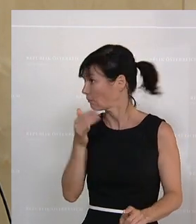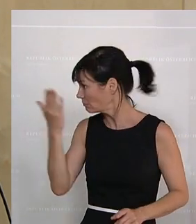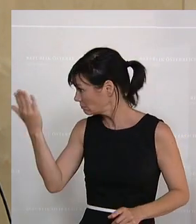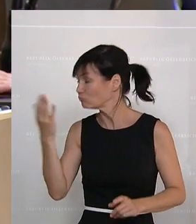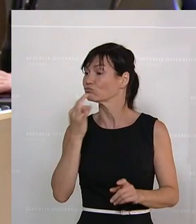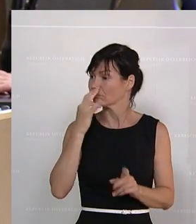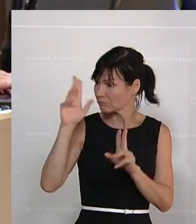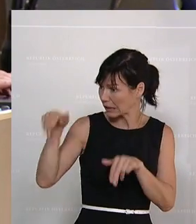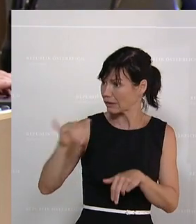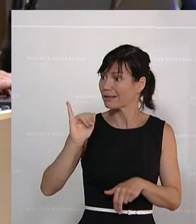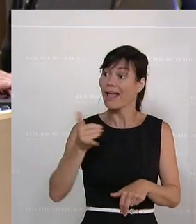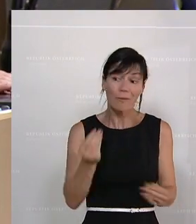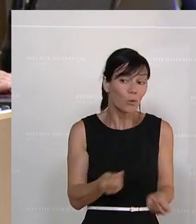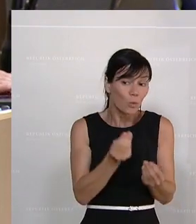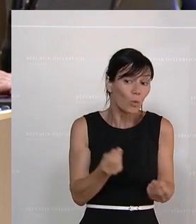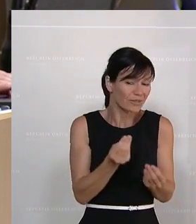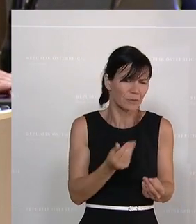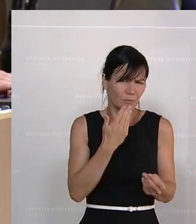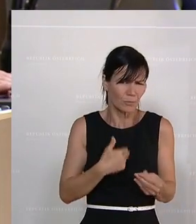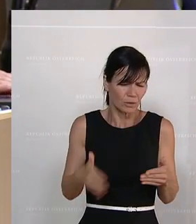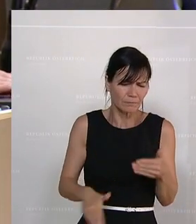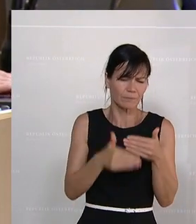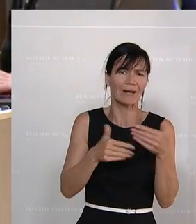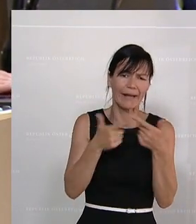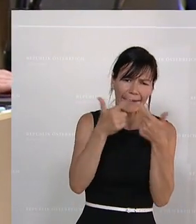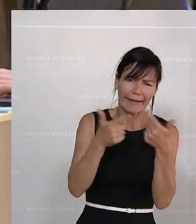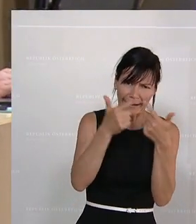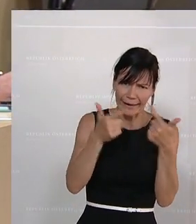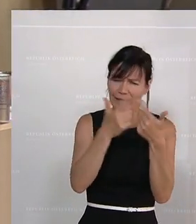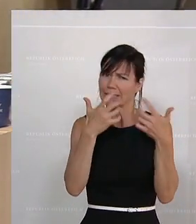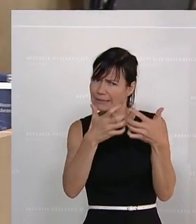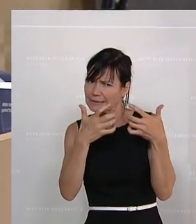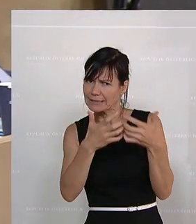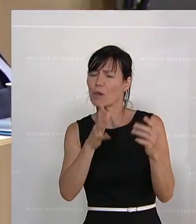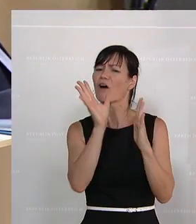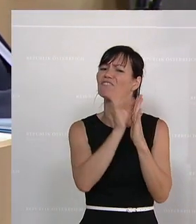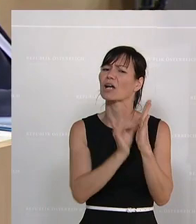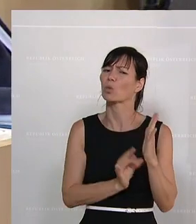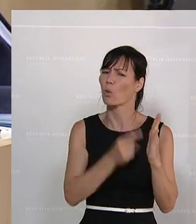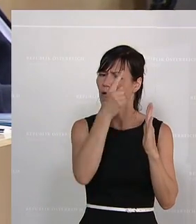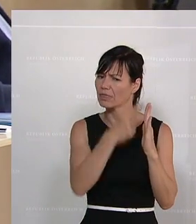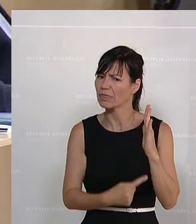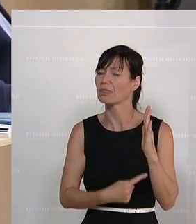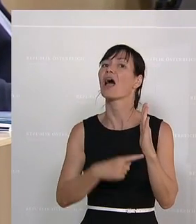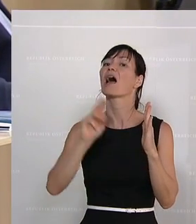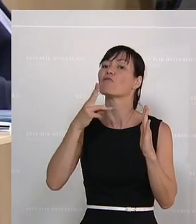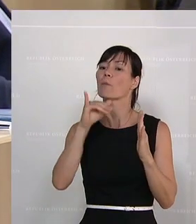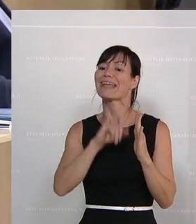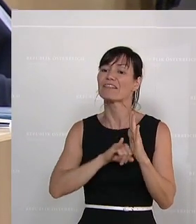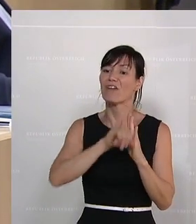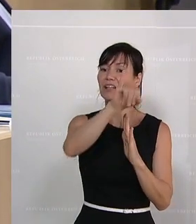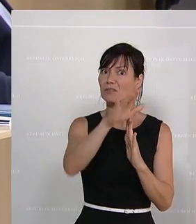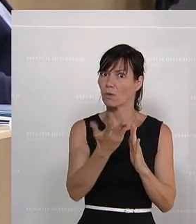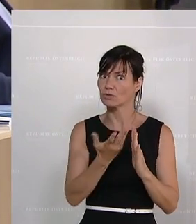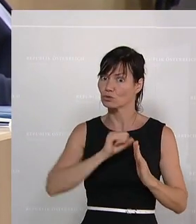ursachen und zu den betrieben zu den faktoren womit und wodurch die inflation getrieben ist das sind